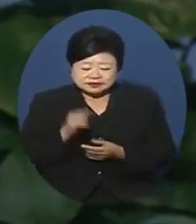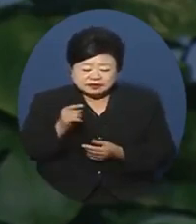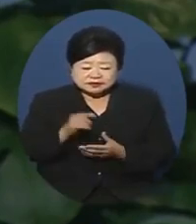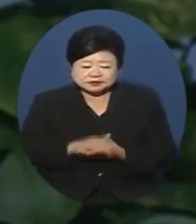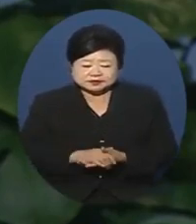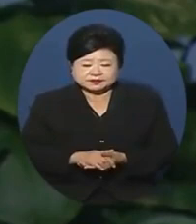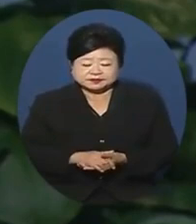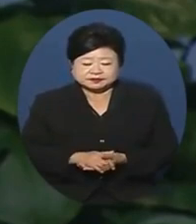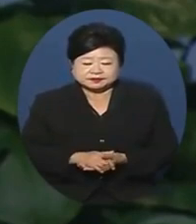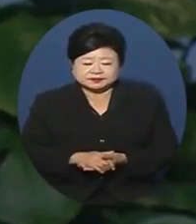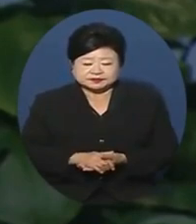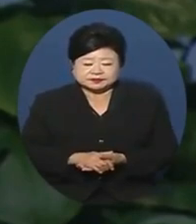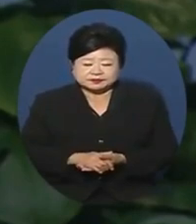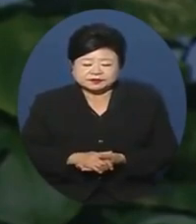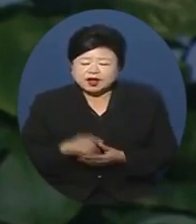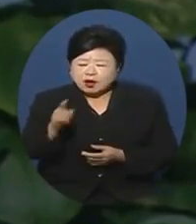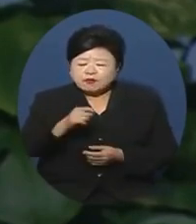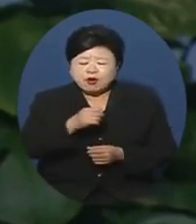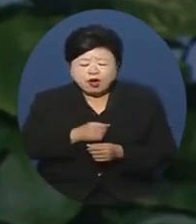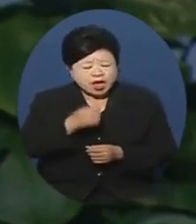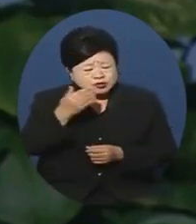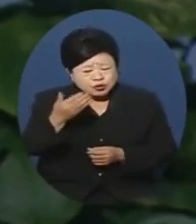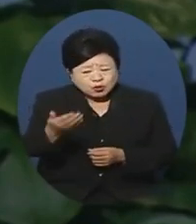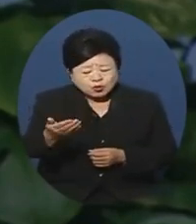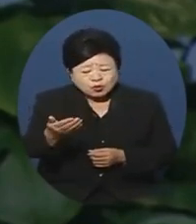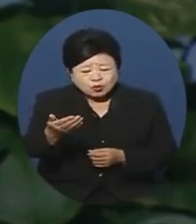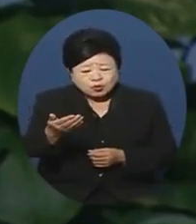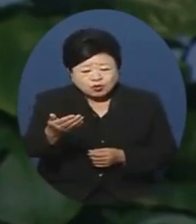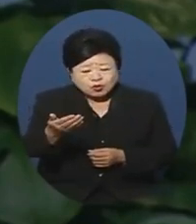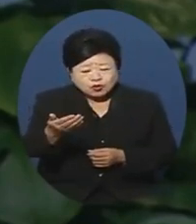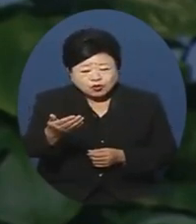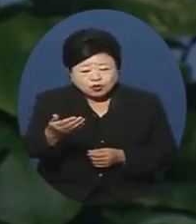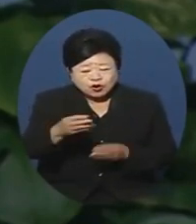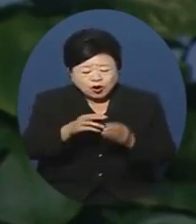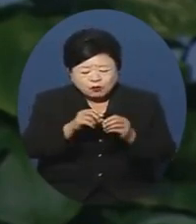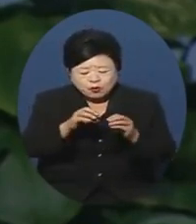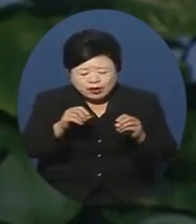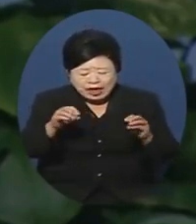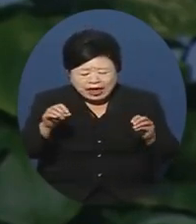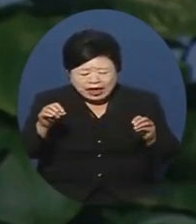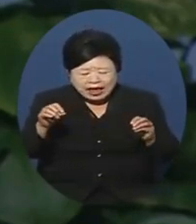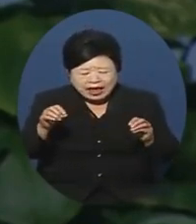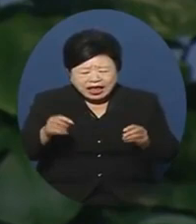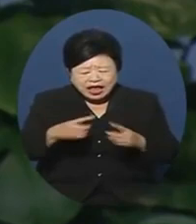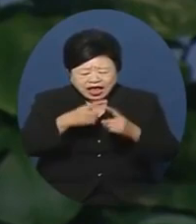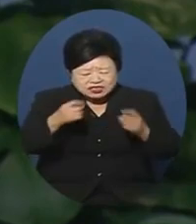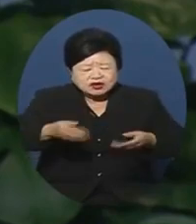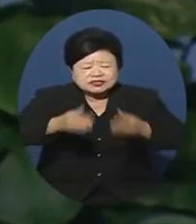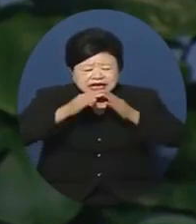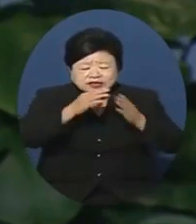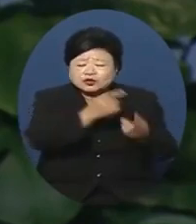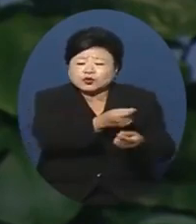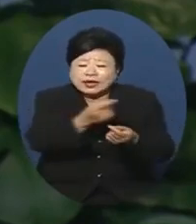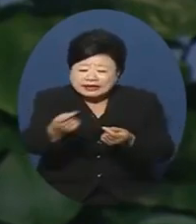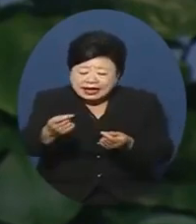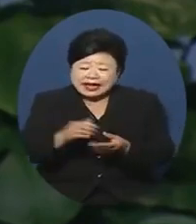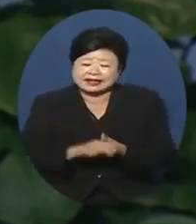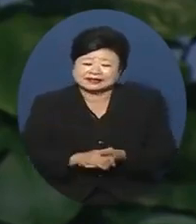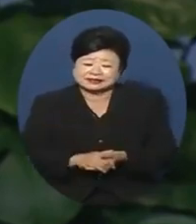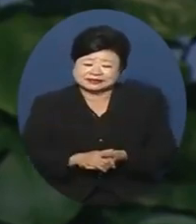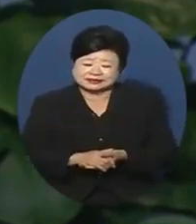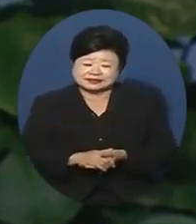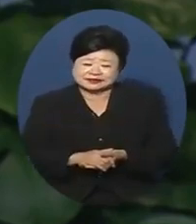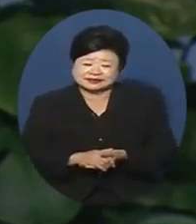헤어질 때 내가 무엇을 해도 모래가 생각하는 것이다.